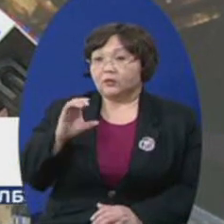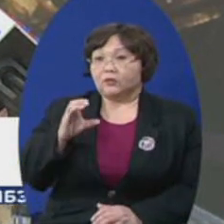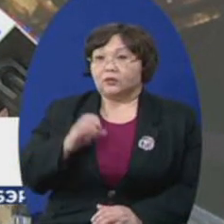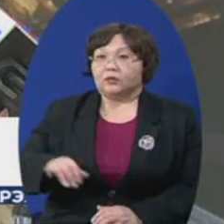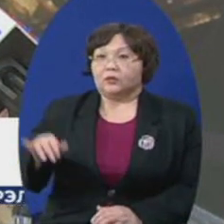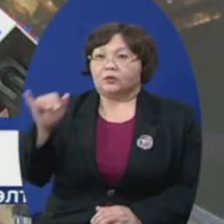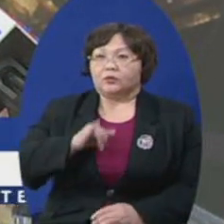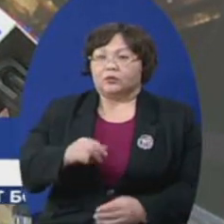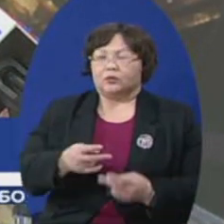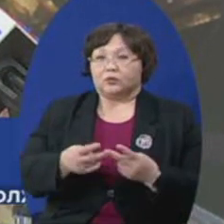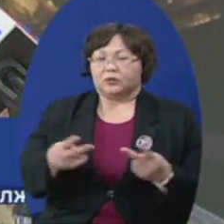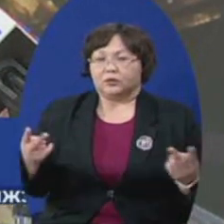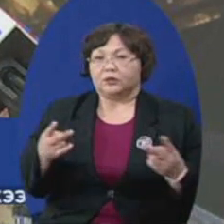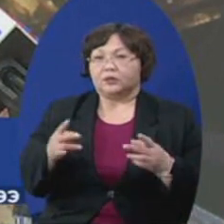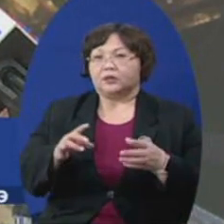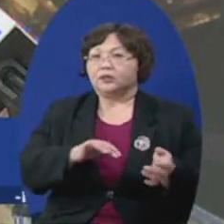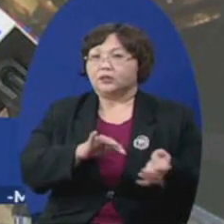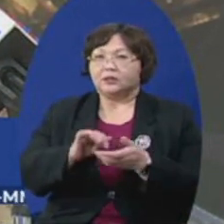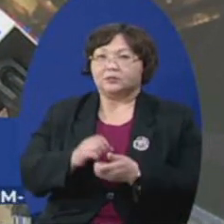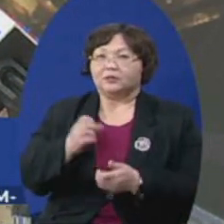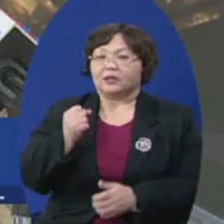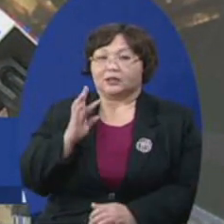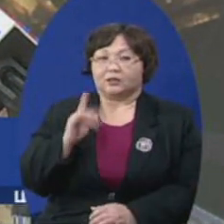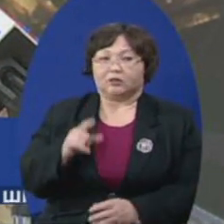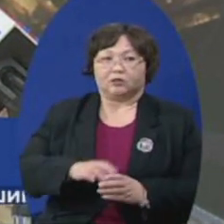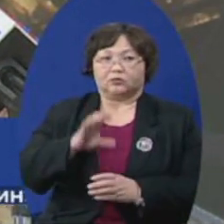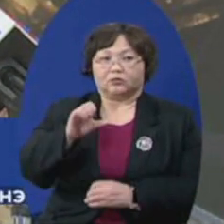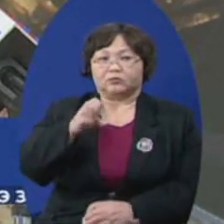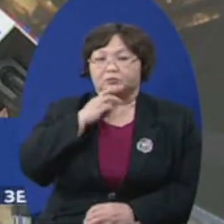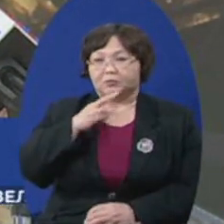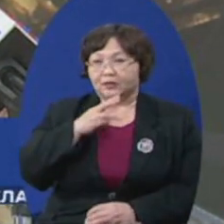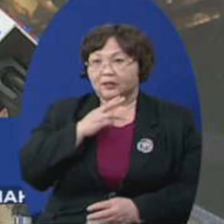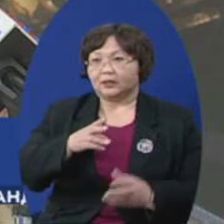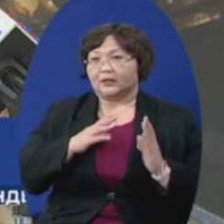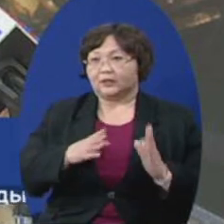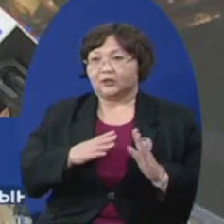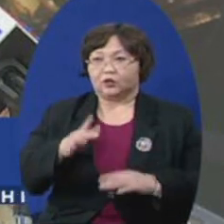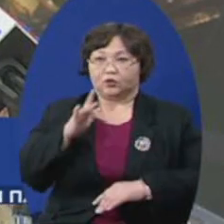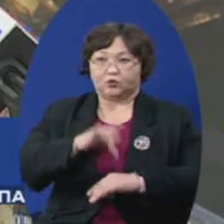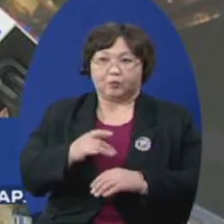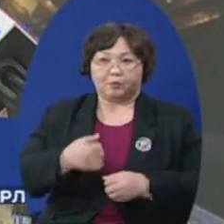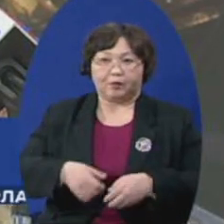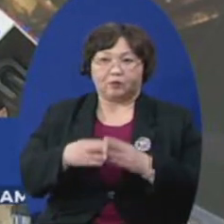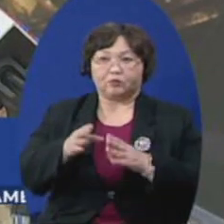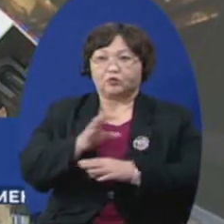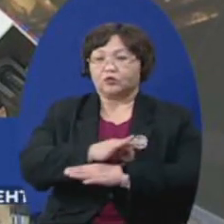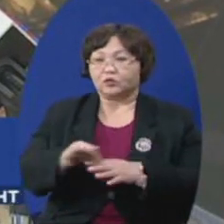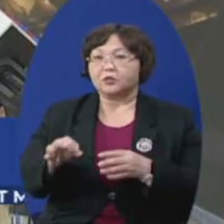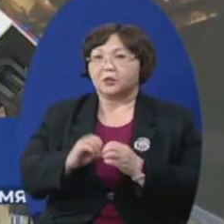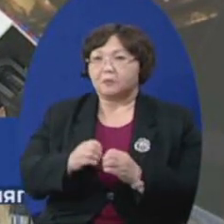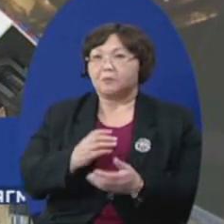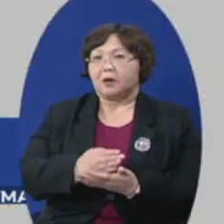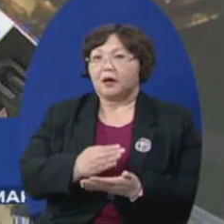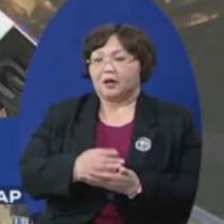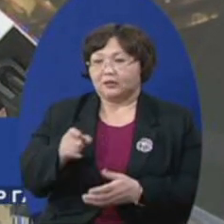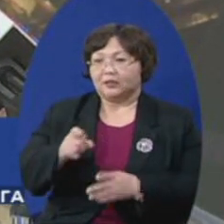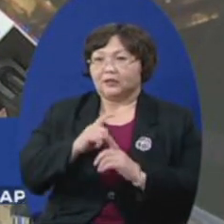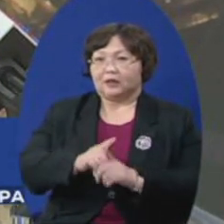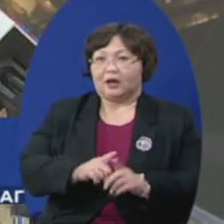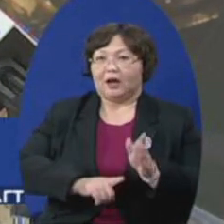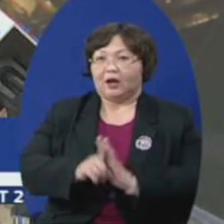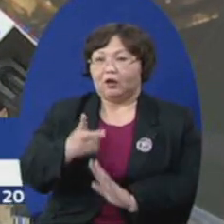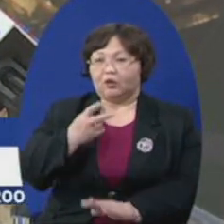Солонгос улсын үндэсний нийгэмлэгийн агентлаг нь олон улсад мэдээлэл хандлалтын төв байгуулах төсөл хэрэгжүүлдэг. За энэ хүрээнд